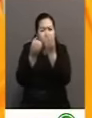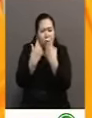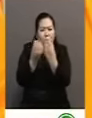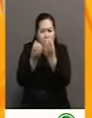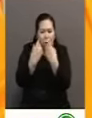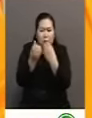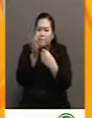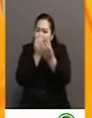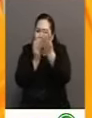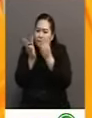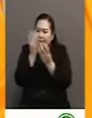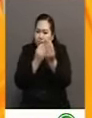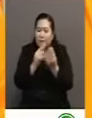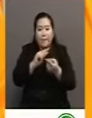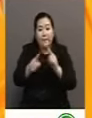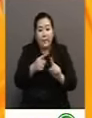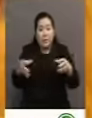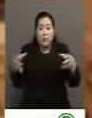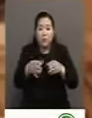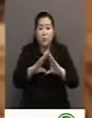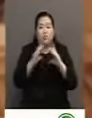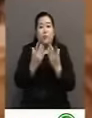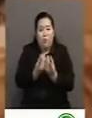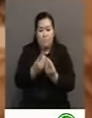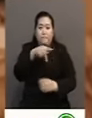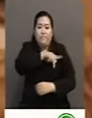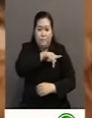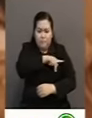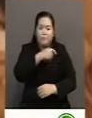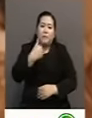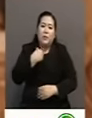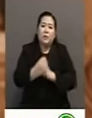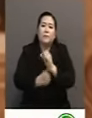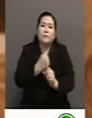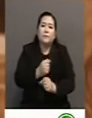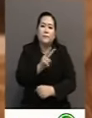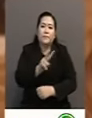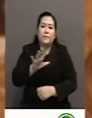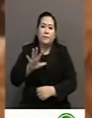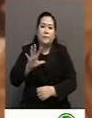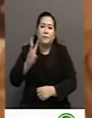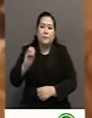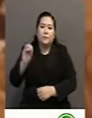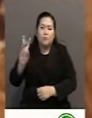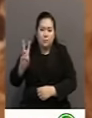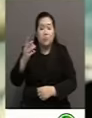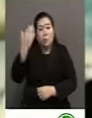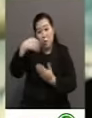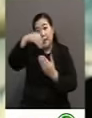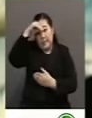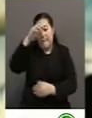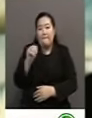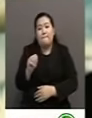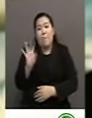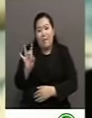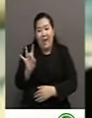ต่างๆรวมไปถึงเพื่อนตั้งชุมนุมยุวพุทธพ.ศ. 2506คุณผู้ชมเมื่อขณะนั้นนี่ศึกษาอยู่ชั้นม.8